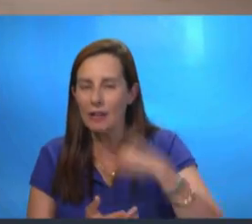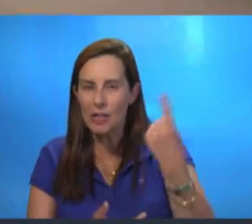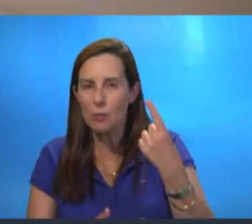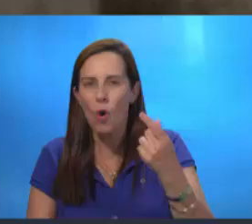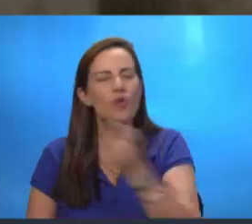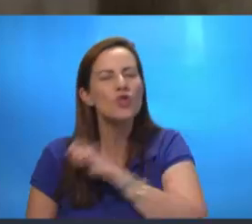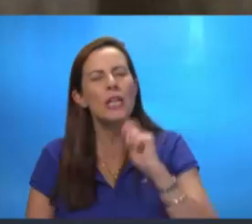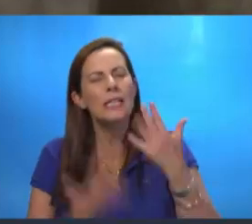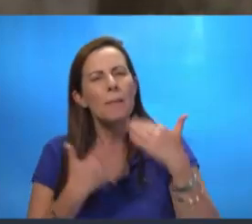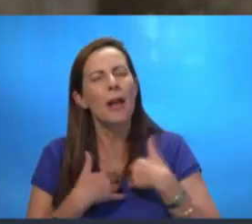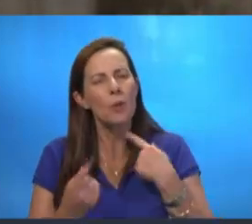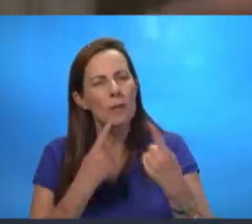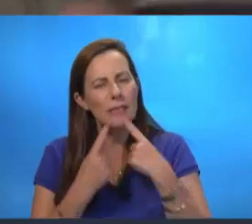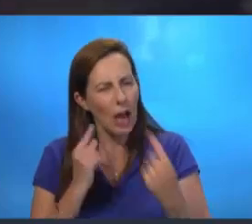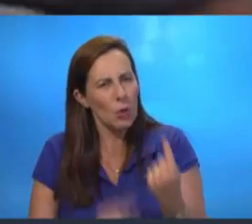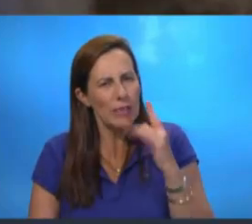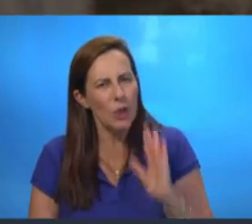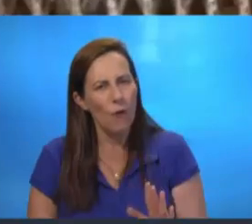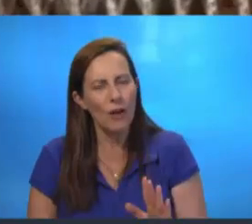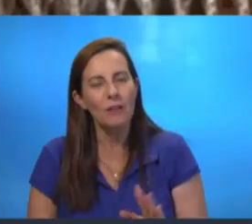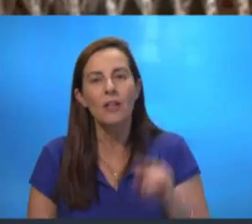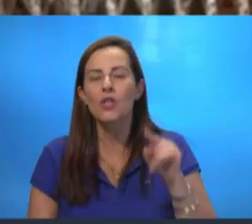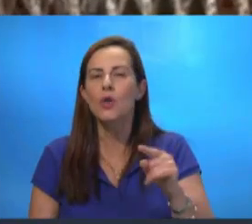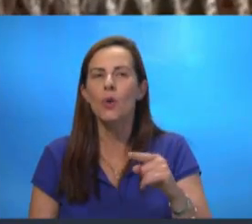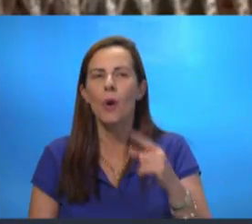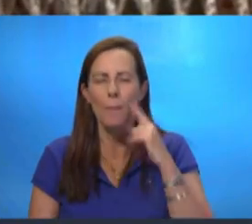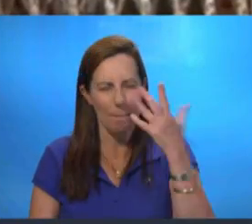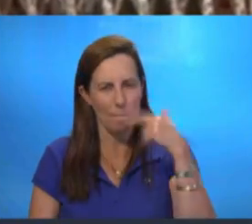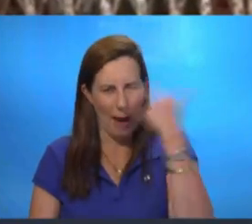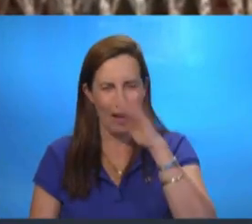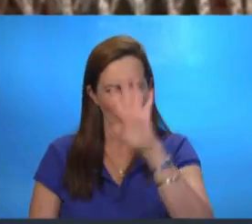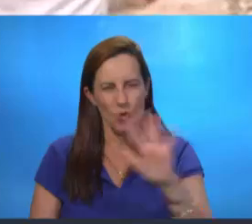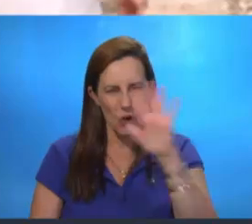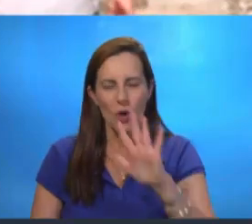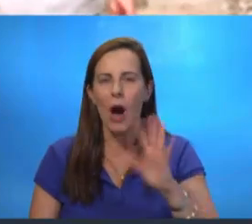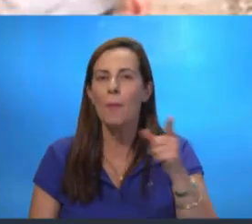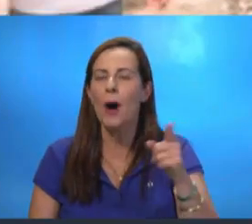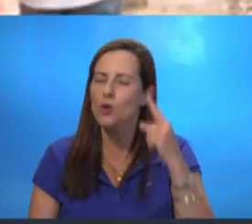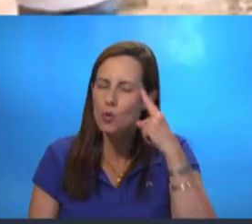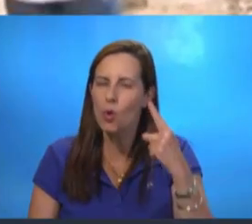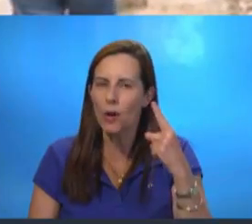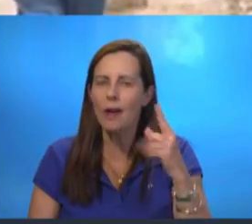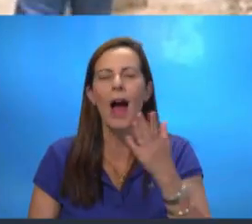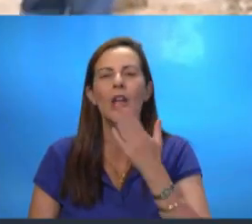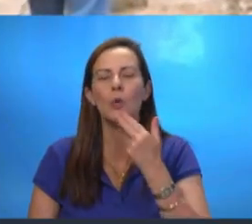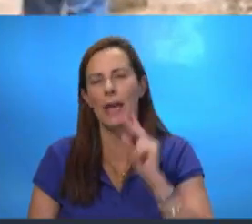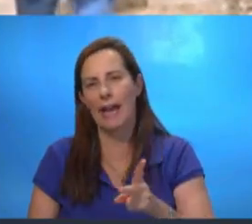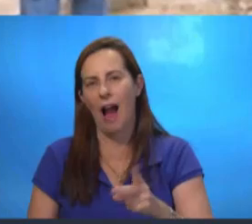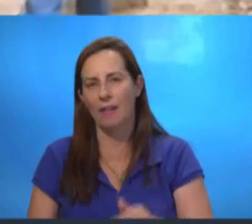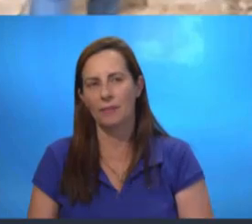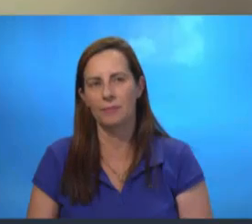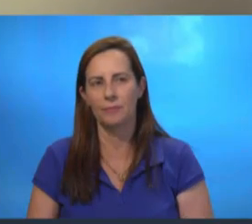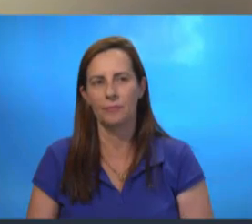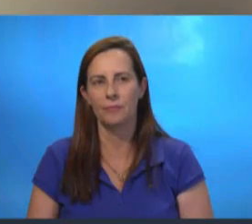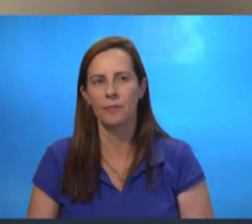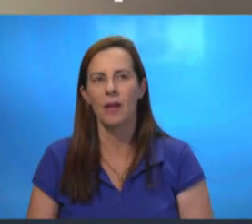סיפר לנו בשיחה יוצאת דופן, שבה פניו טושטשו לבקשתו את מה שהוא יודע על יהודי עיראק.